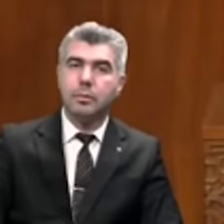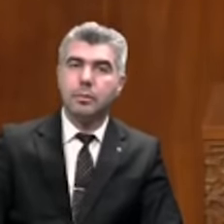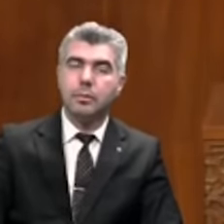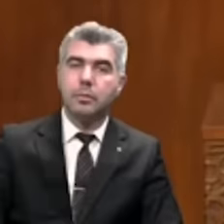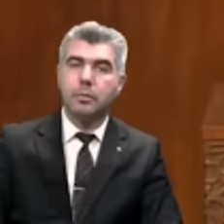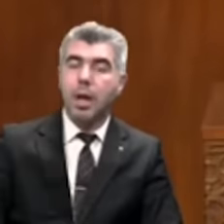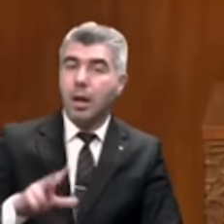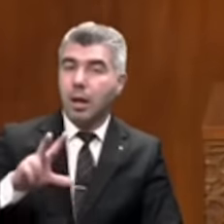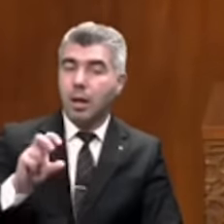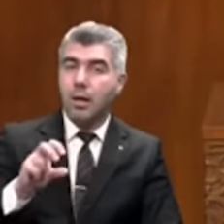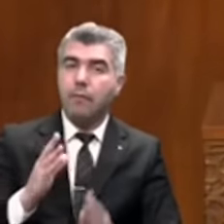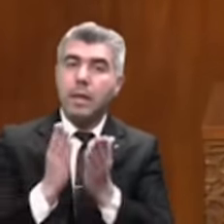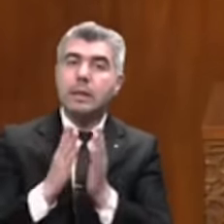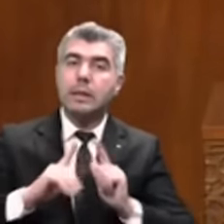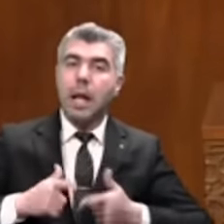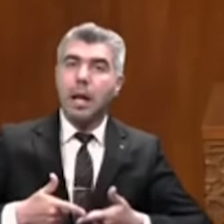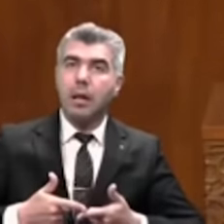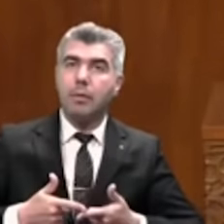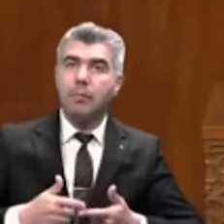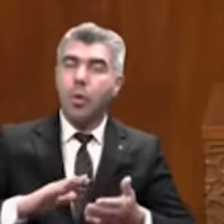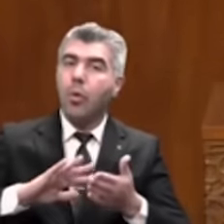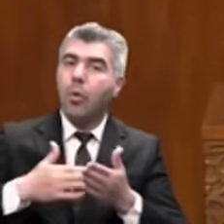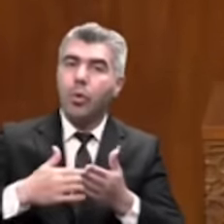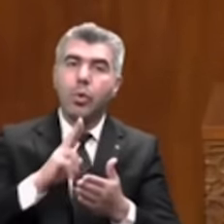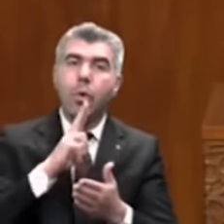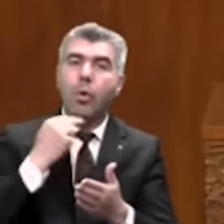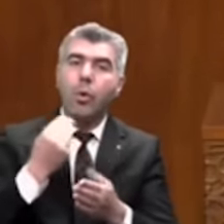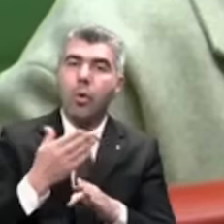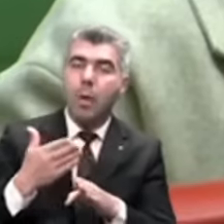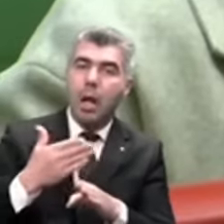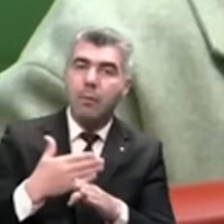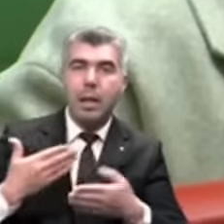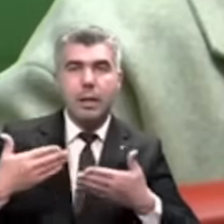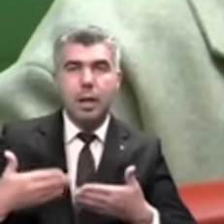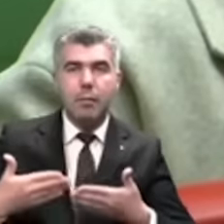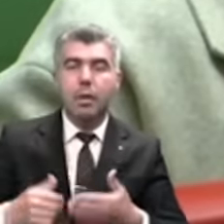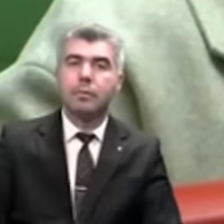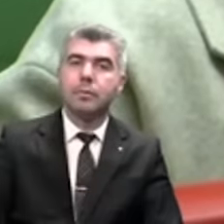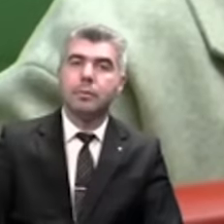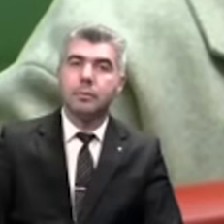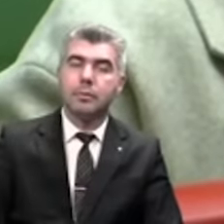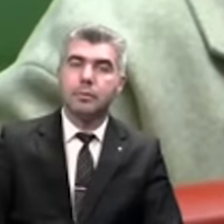اللي عرفها التعليم يعني في جميع الحكومات اللي دازوا هي هاتي.